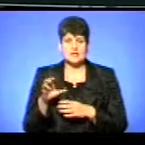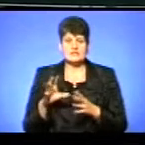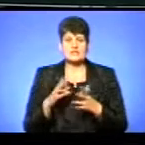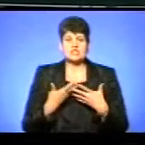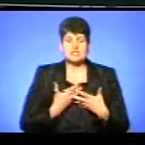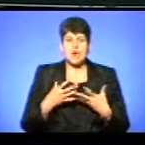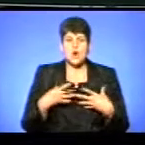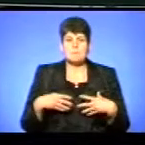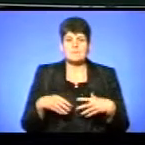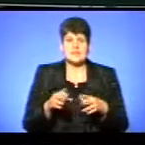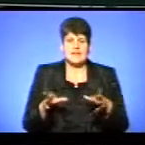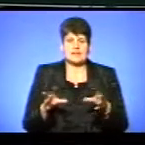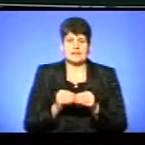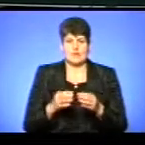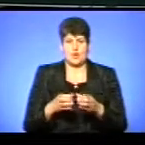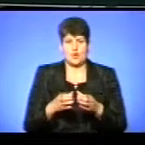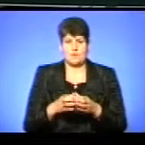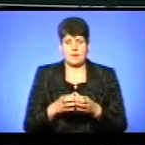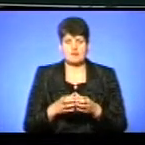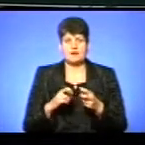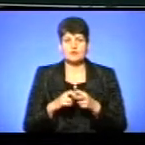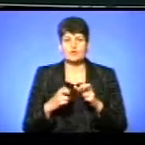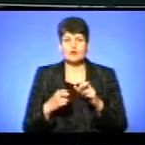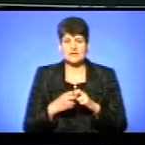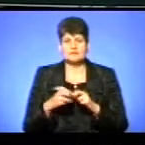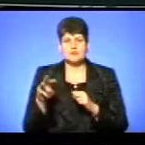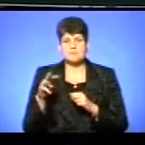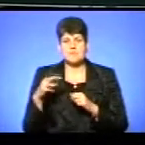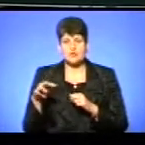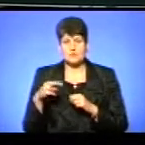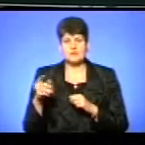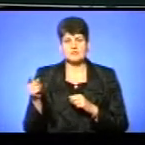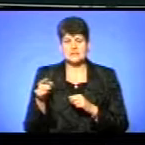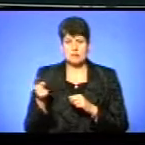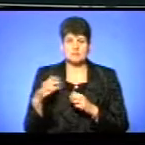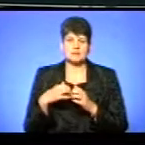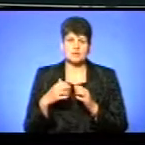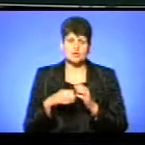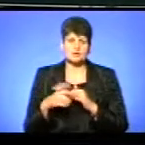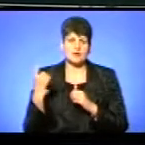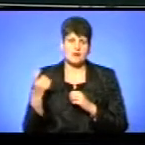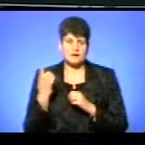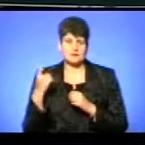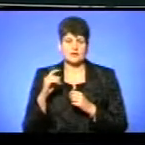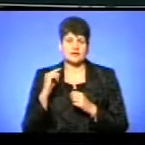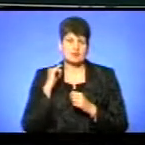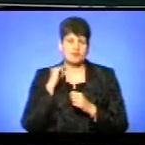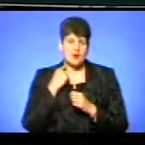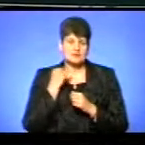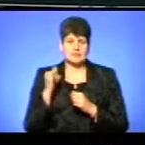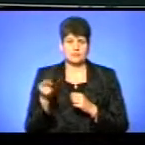громад семи областей України – Івано-Франківської, Миколаївської, Херсонської, Харківської, Кіровоградської та